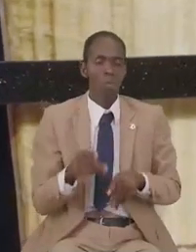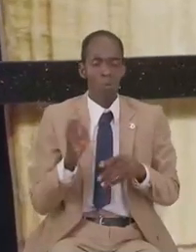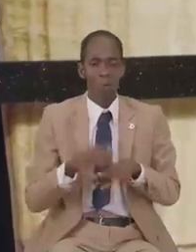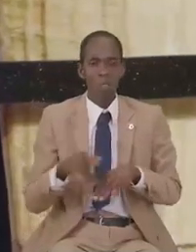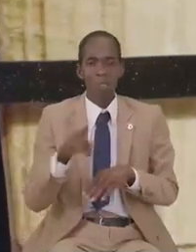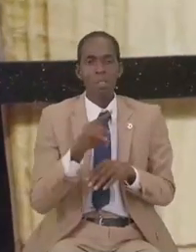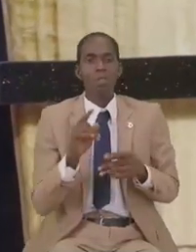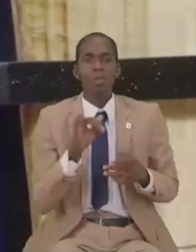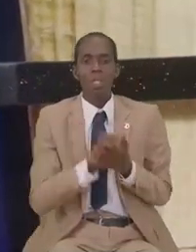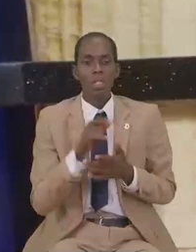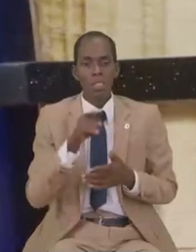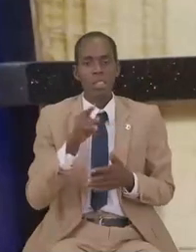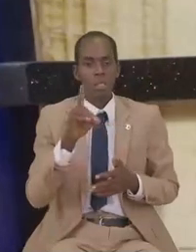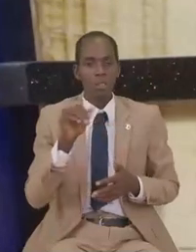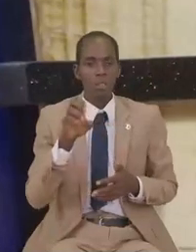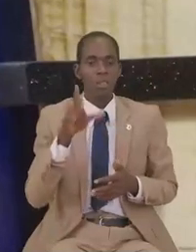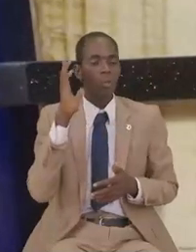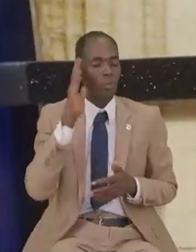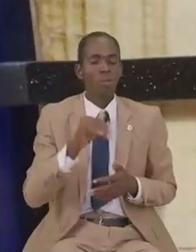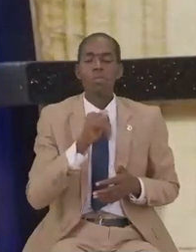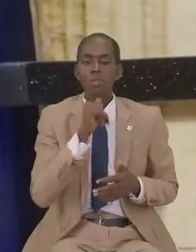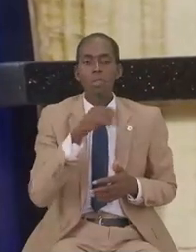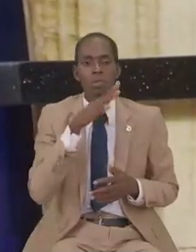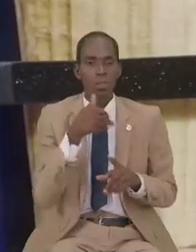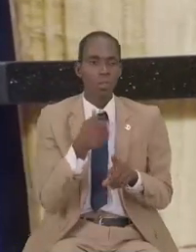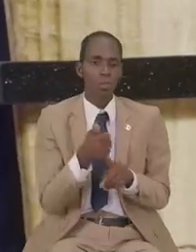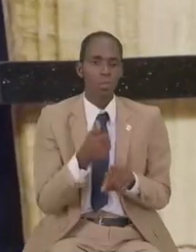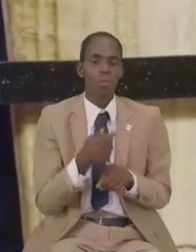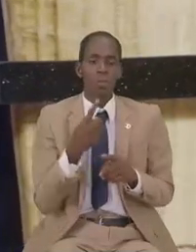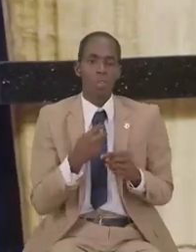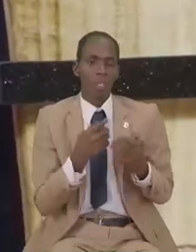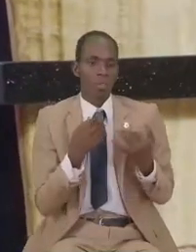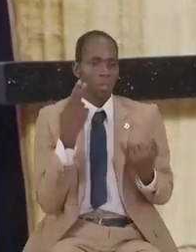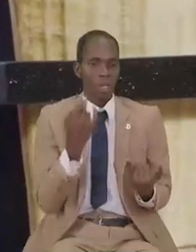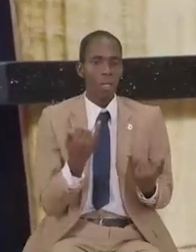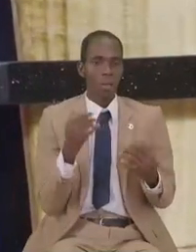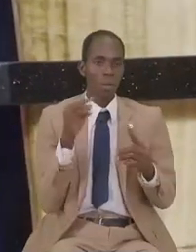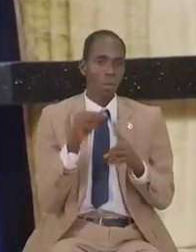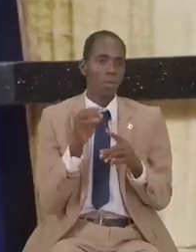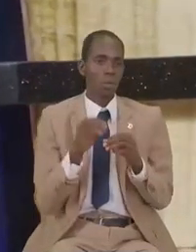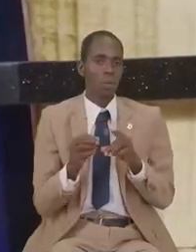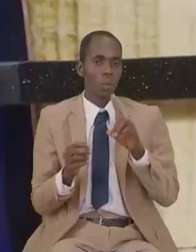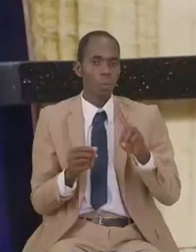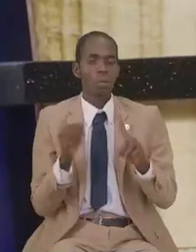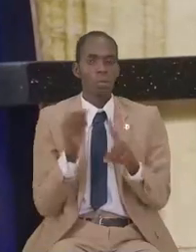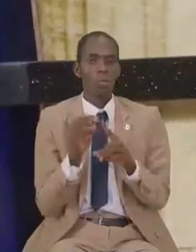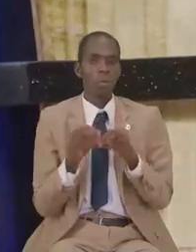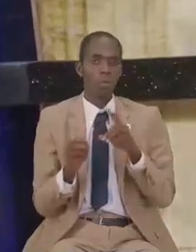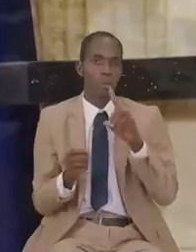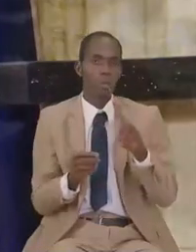le courage de conviction avec la pureté délibérée. Allons au premier point. Le premier point, nous avons